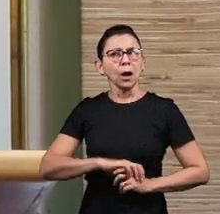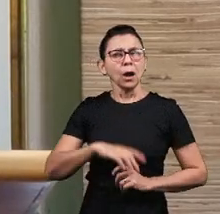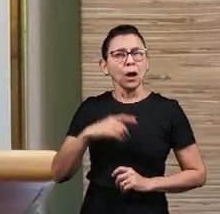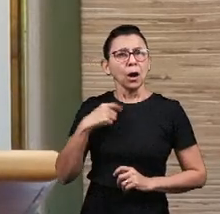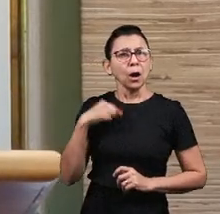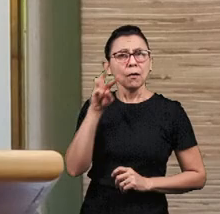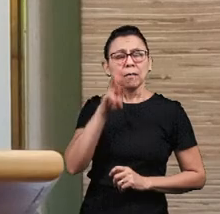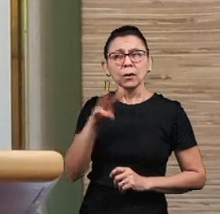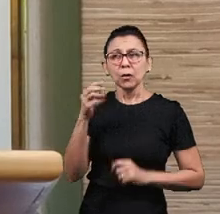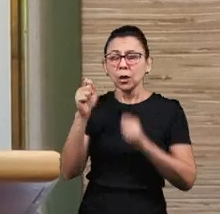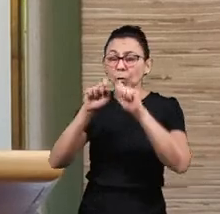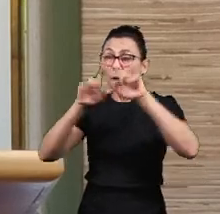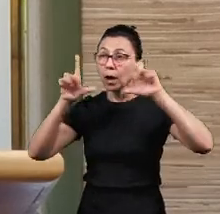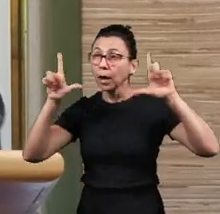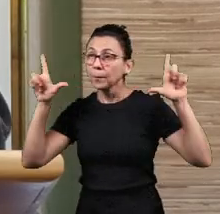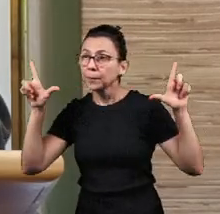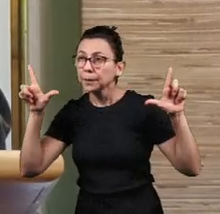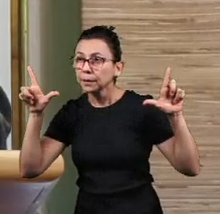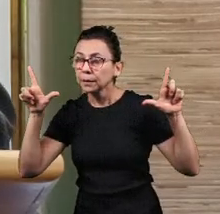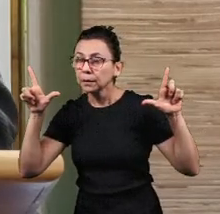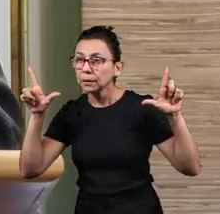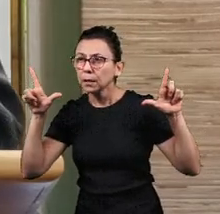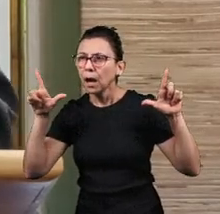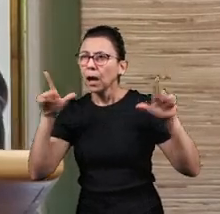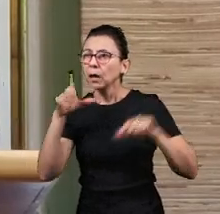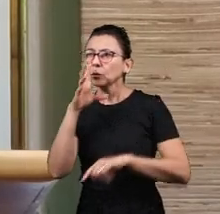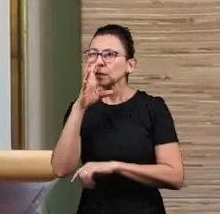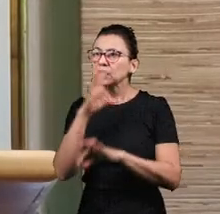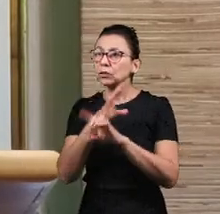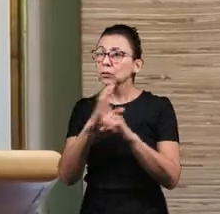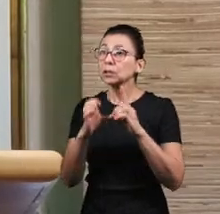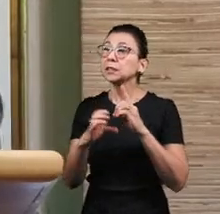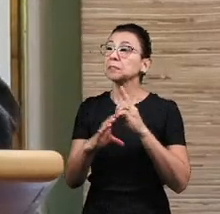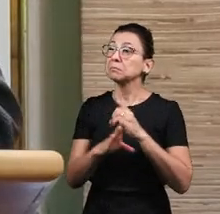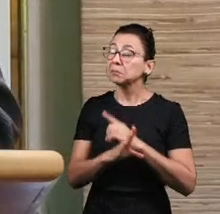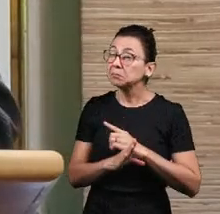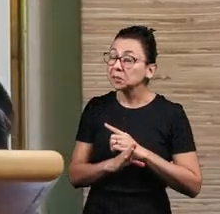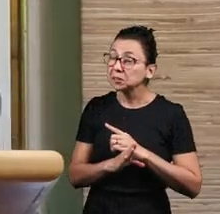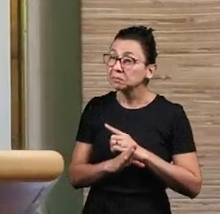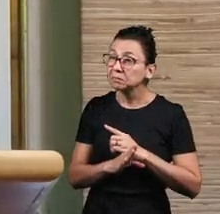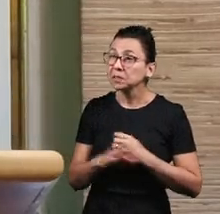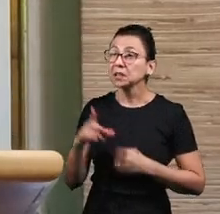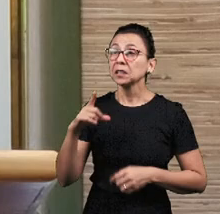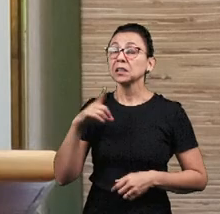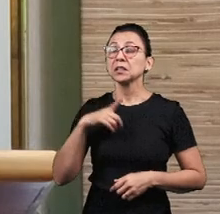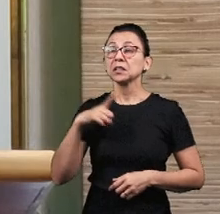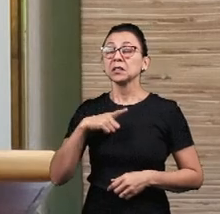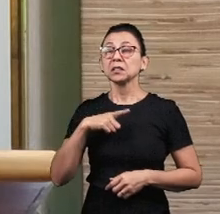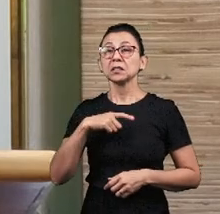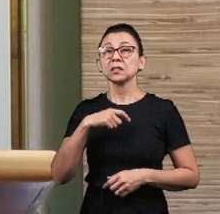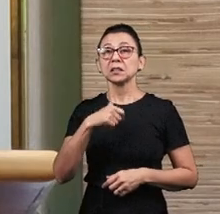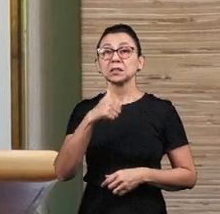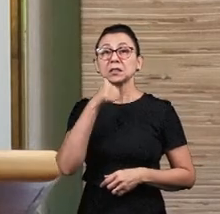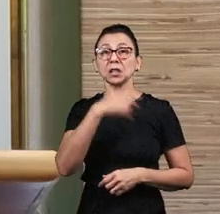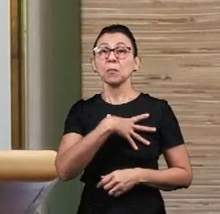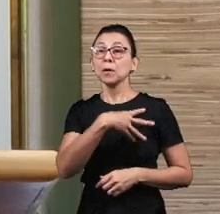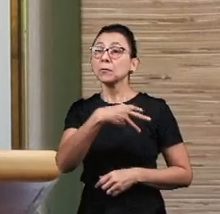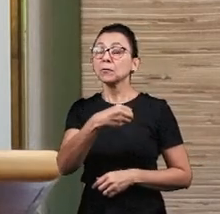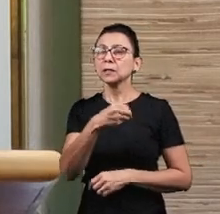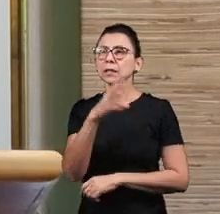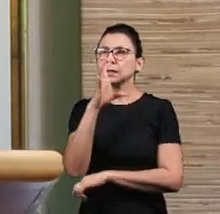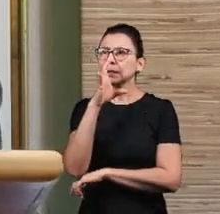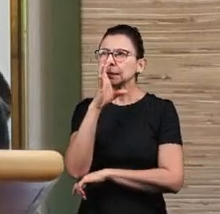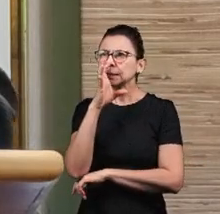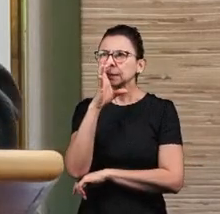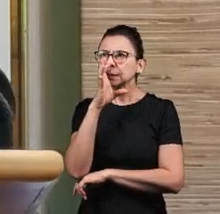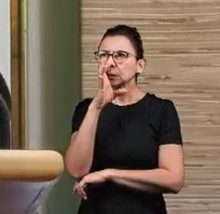Maintenant, je suis en train de regarder l'école biblique dominicale. Jeune fille d'un certain âge, elle regarde avec moi et le culte du soir, je ne